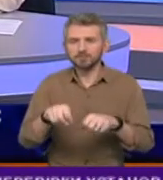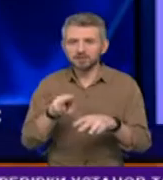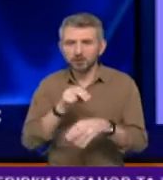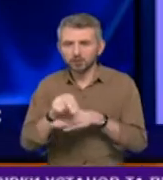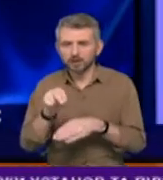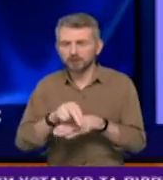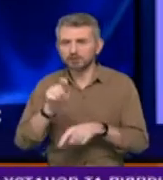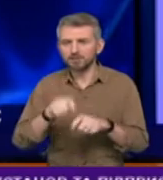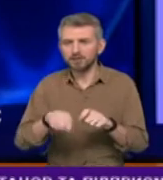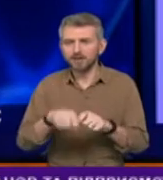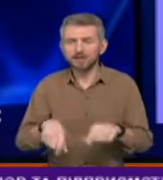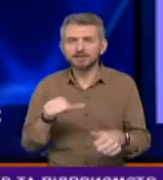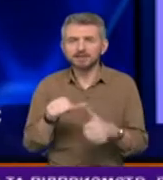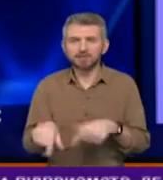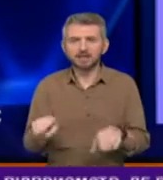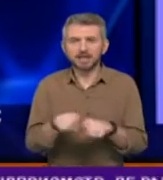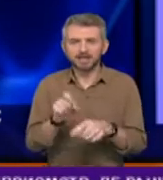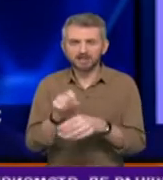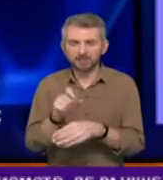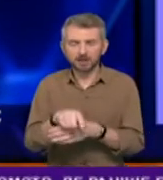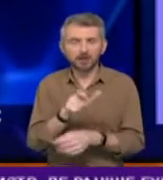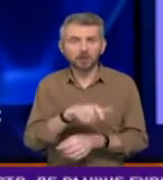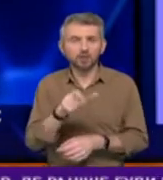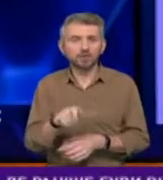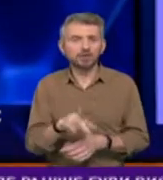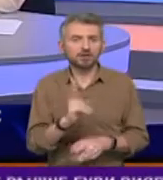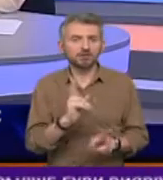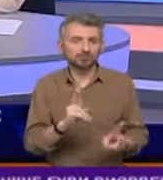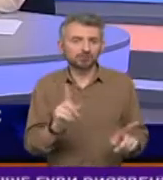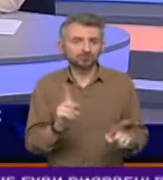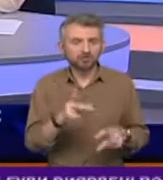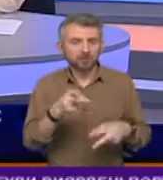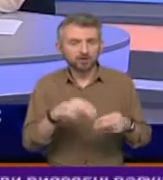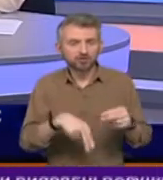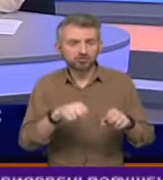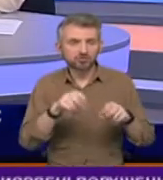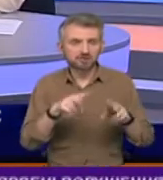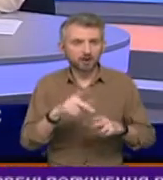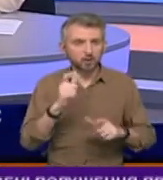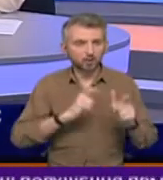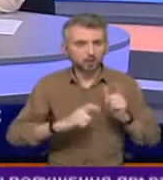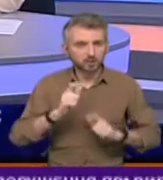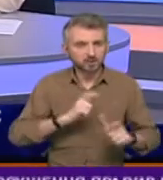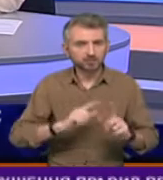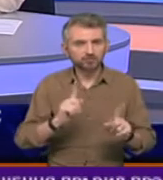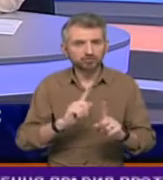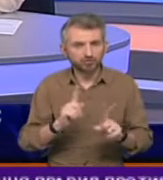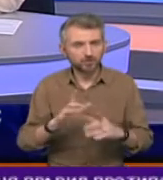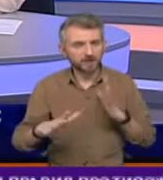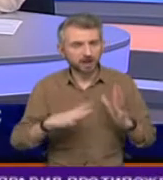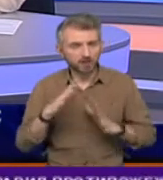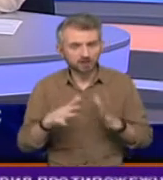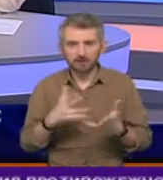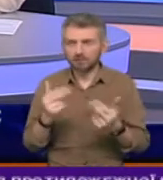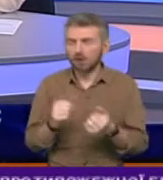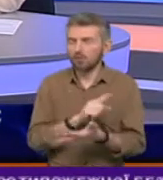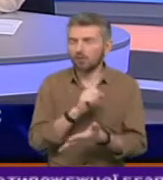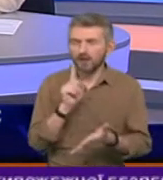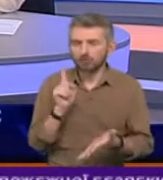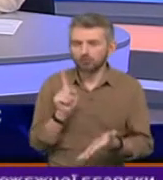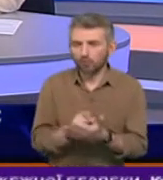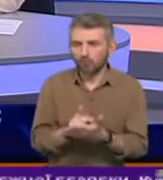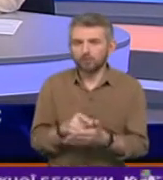випадки годинників? Звичайно. Є вилучення годинників, вони так само реагують, як і мобільні телефони. Більш за те, у нас так в нормативних